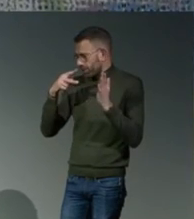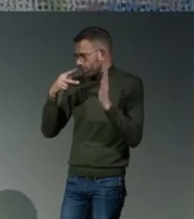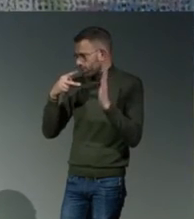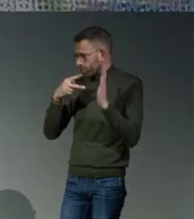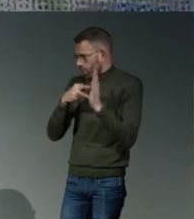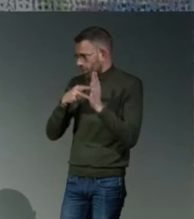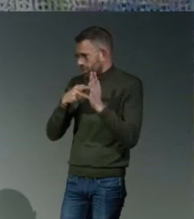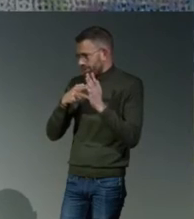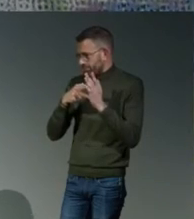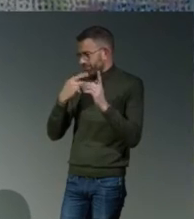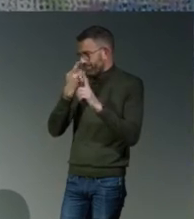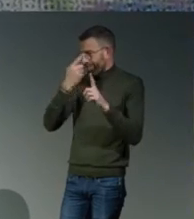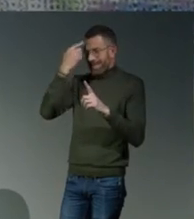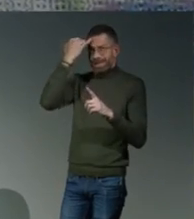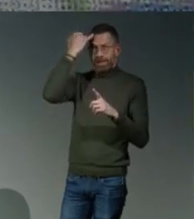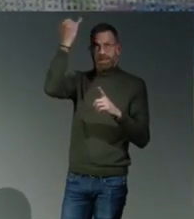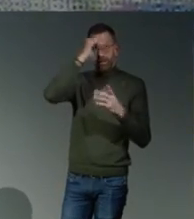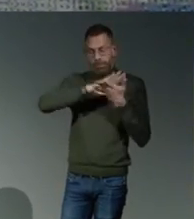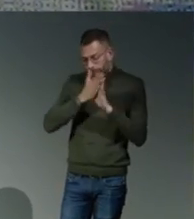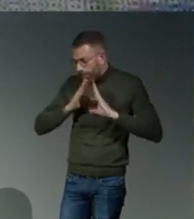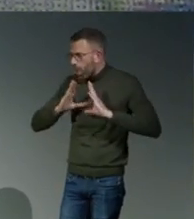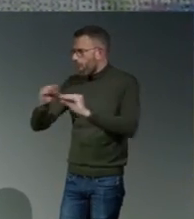concrétisent des idéologies. C'est-à-dire que